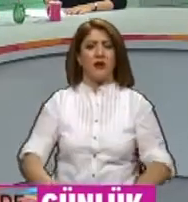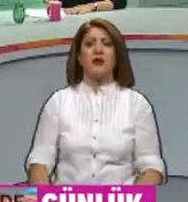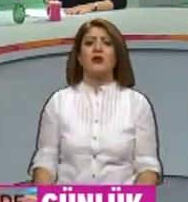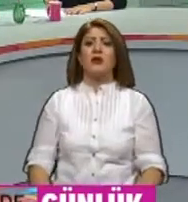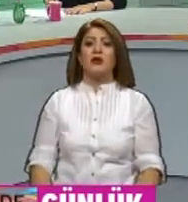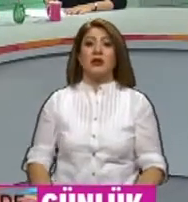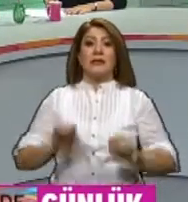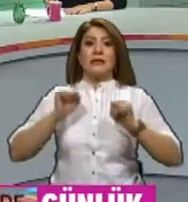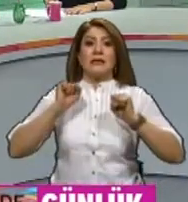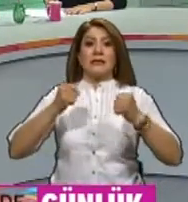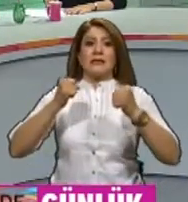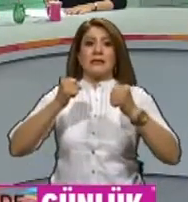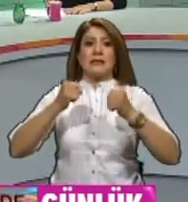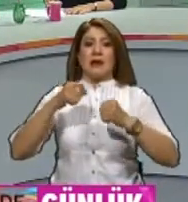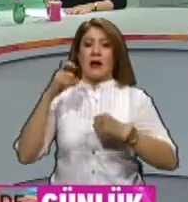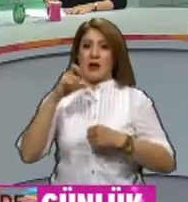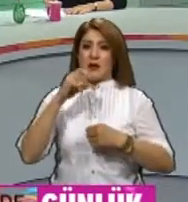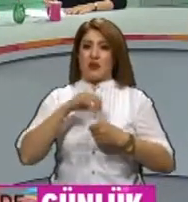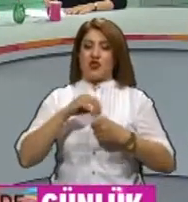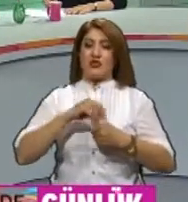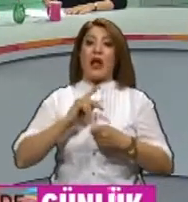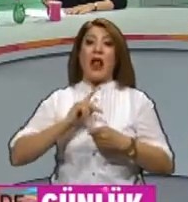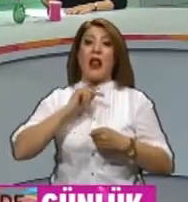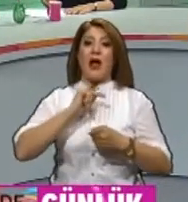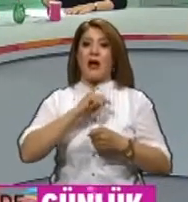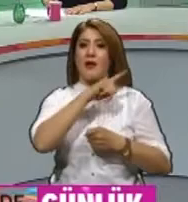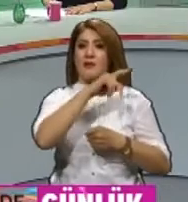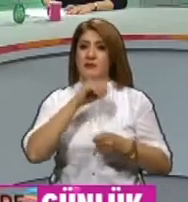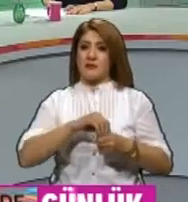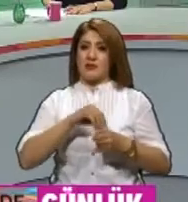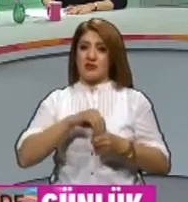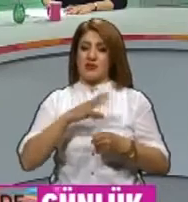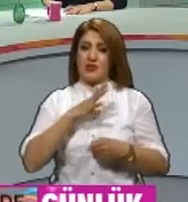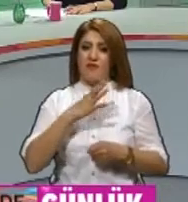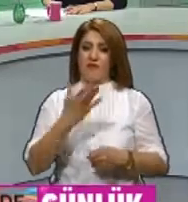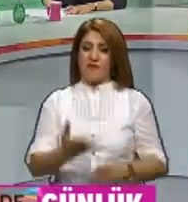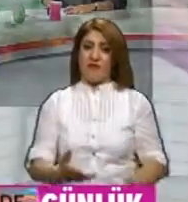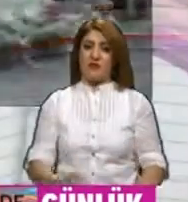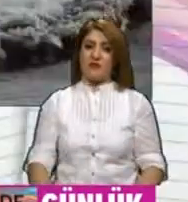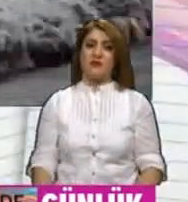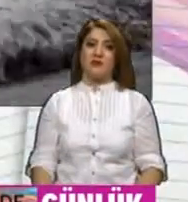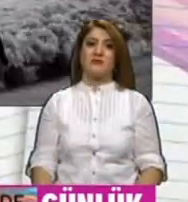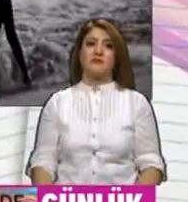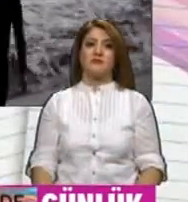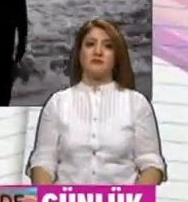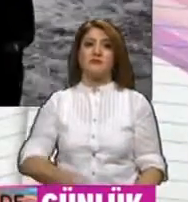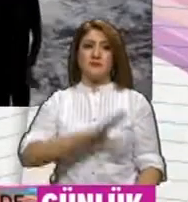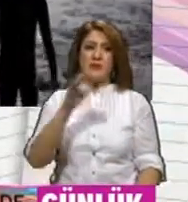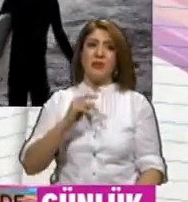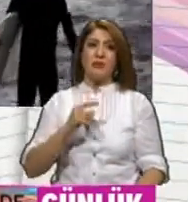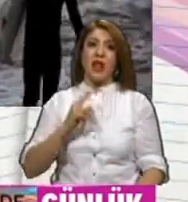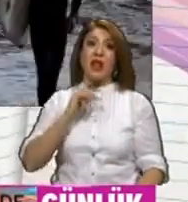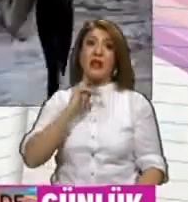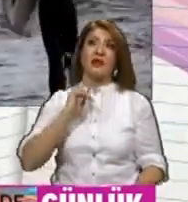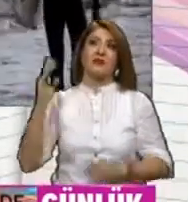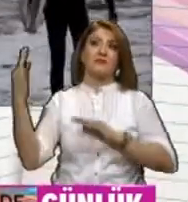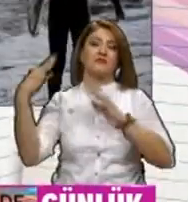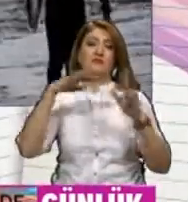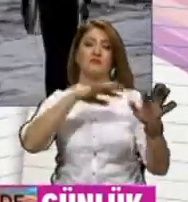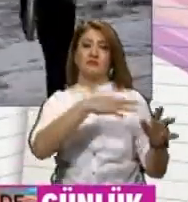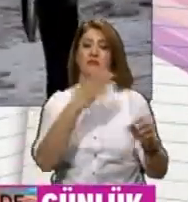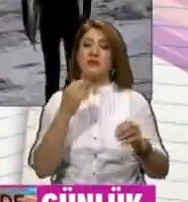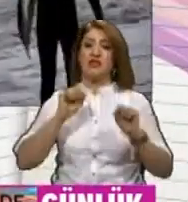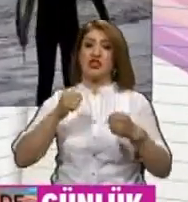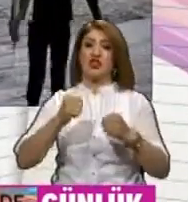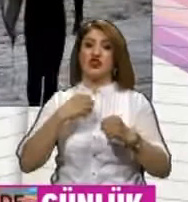biz Alanya'nın bir sörf spotu olarak gösterilmesinden yanayız. Yani yazın da oluyor ama özellikle kış turizmi